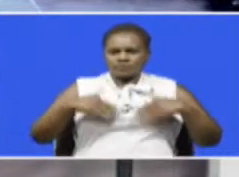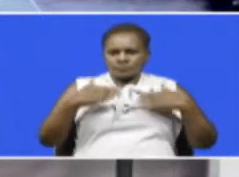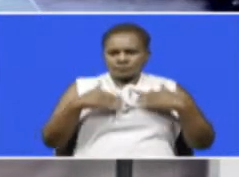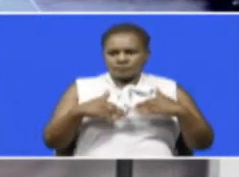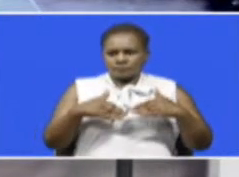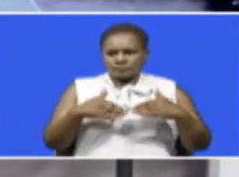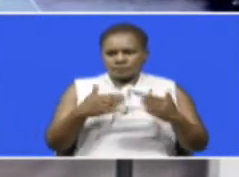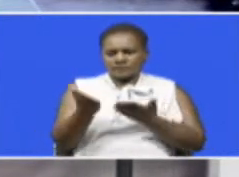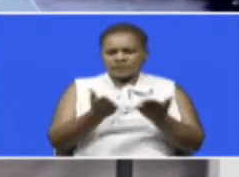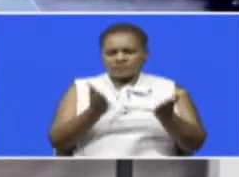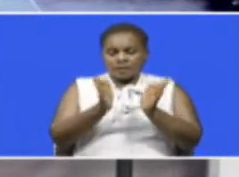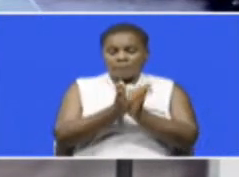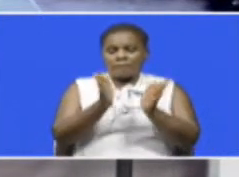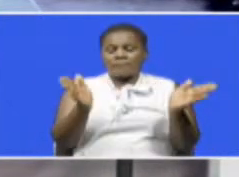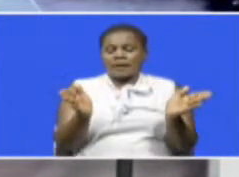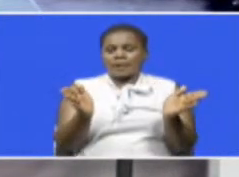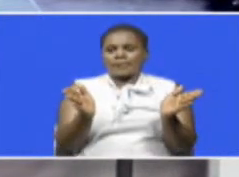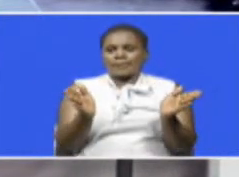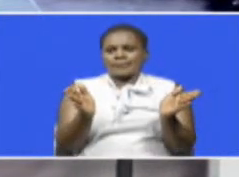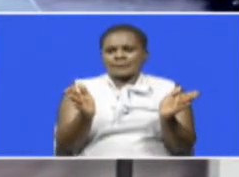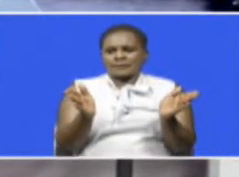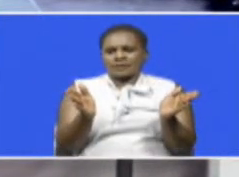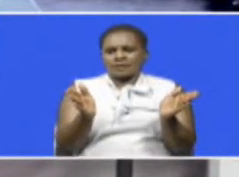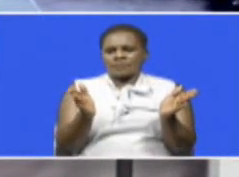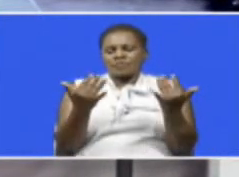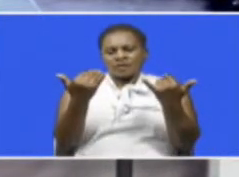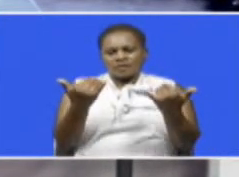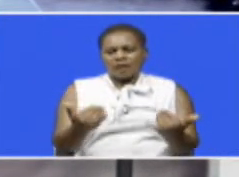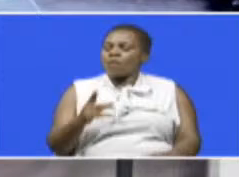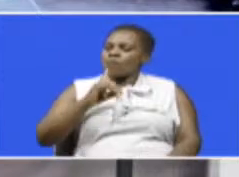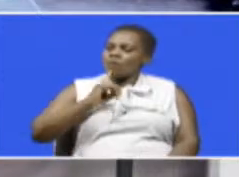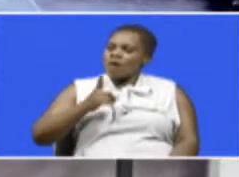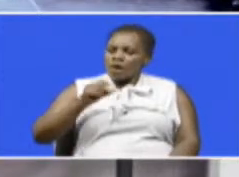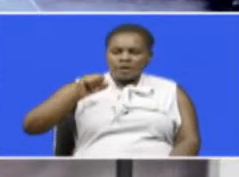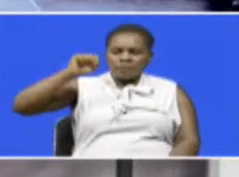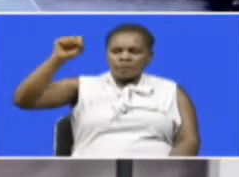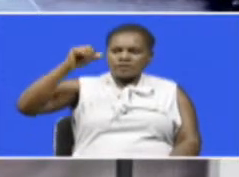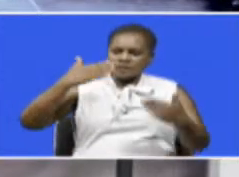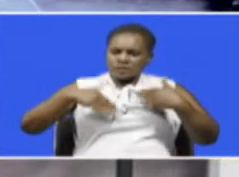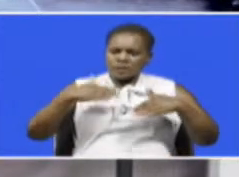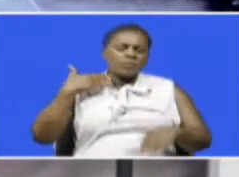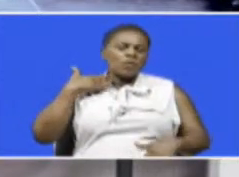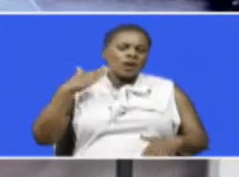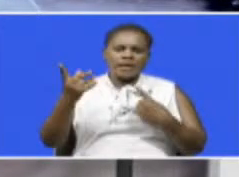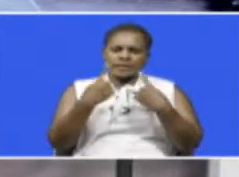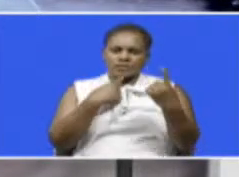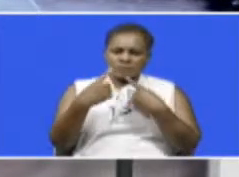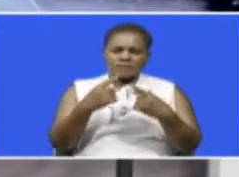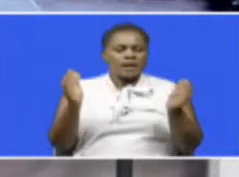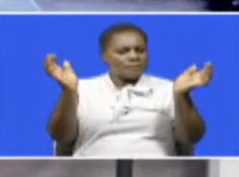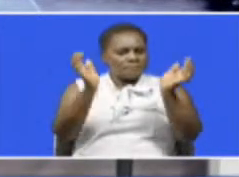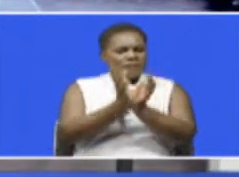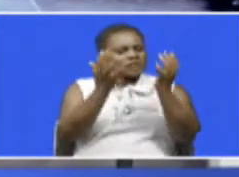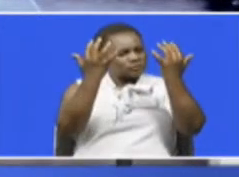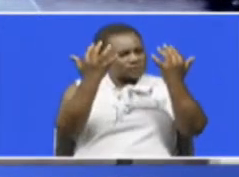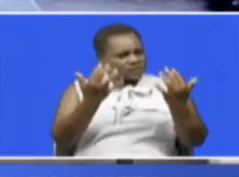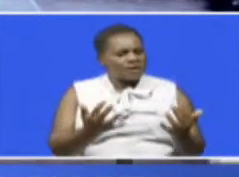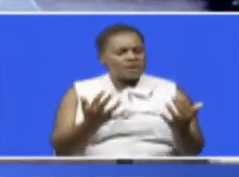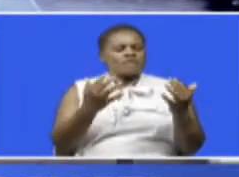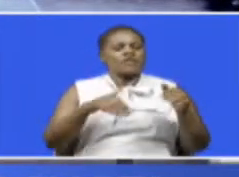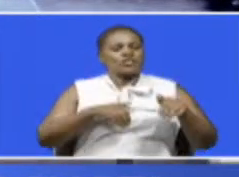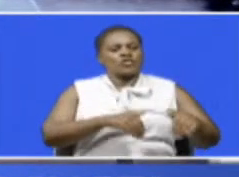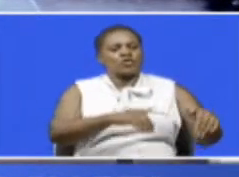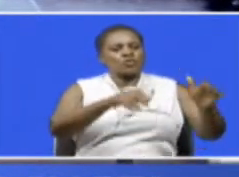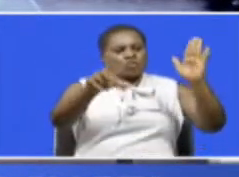wa utumishi wa umma Dr. Joseph Kinyua sasa limewaonya wanasiasa watakaochochea ghasia kuwa watachukuliwa hatua kali za